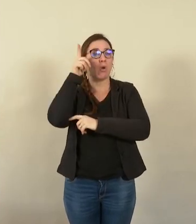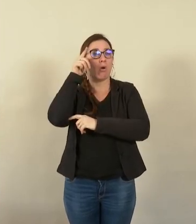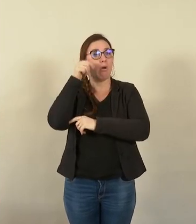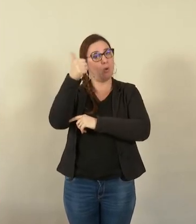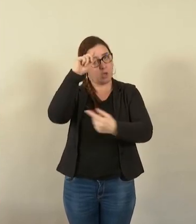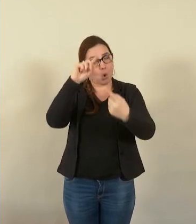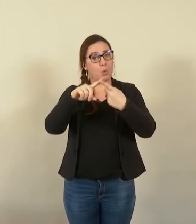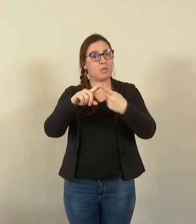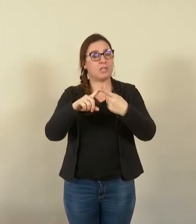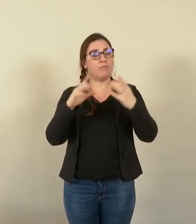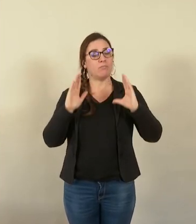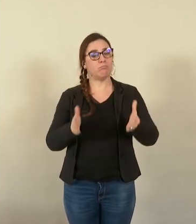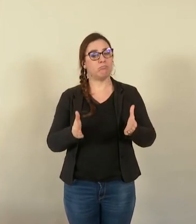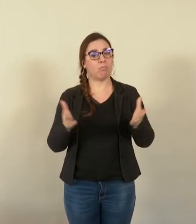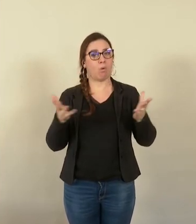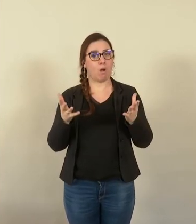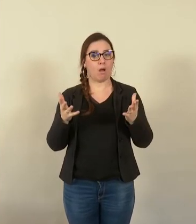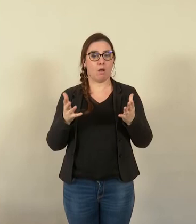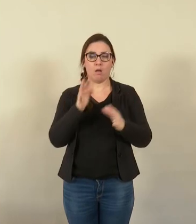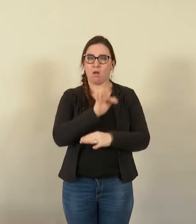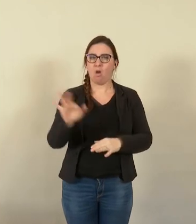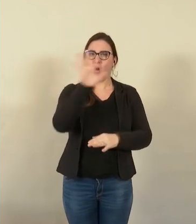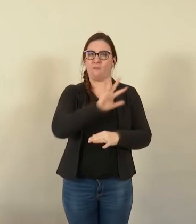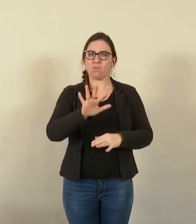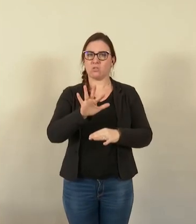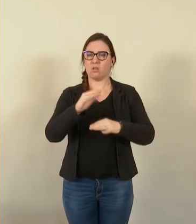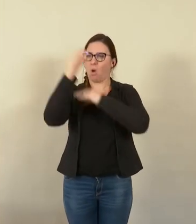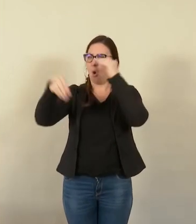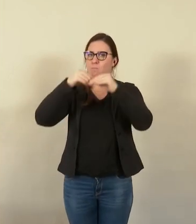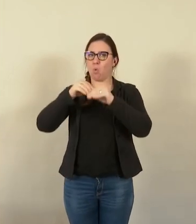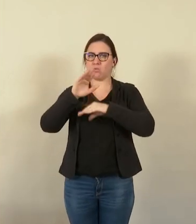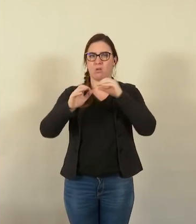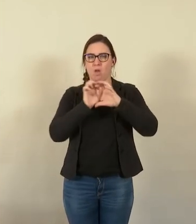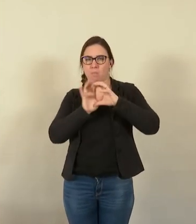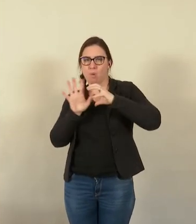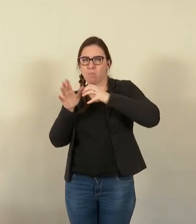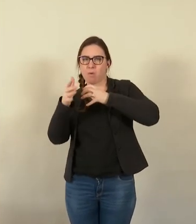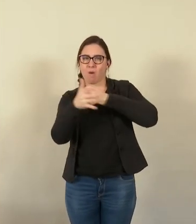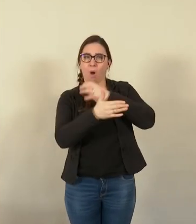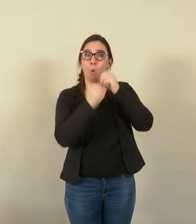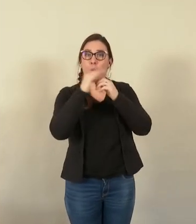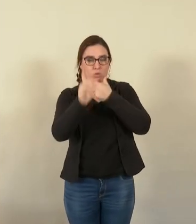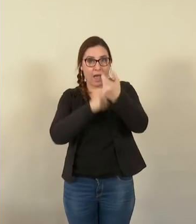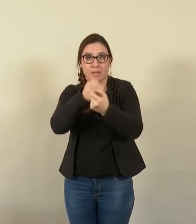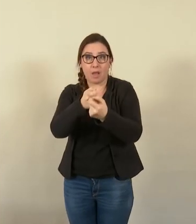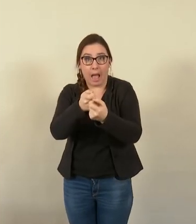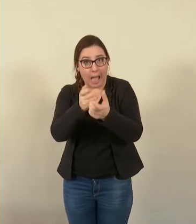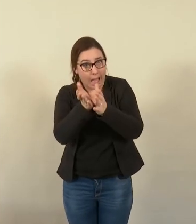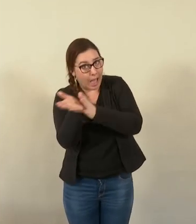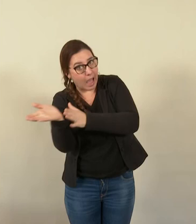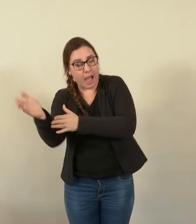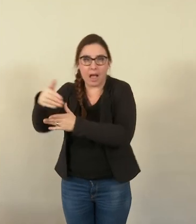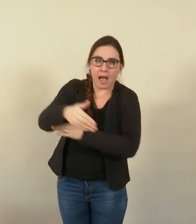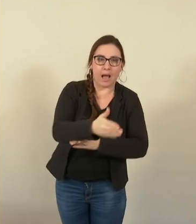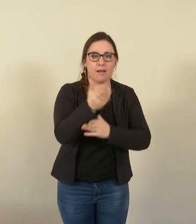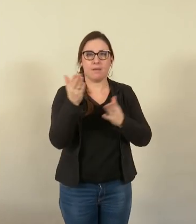objectif de d'adapter la France à la marche du monde c'était la mondialisation heureuse il y a un revirement que on